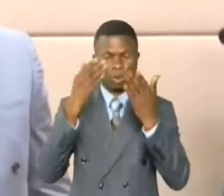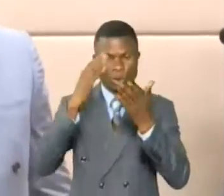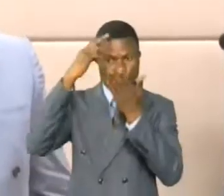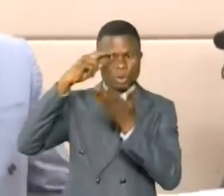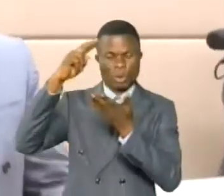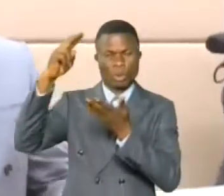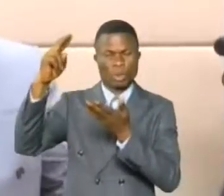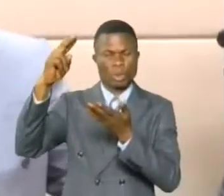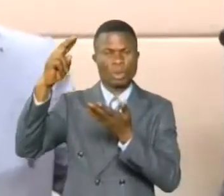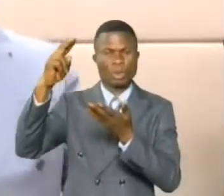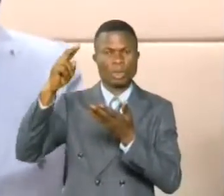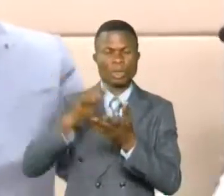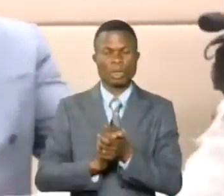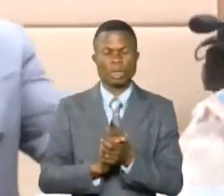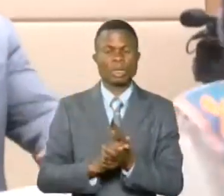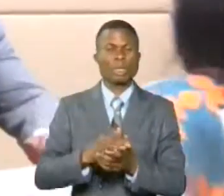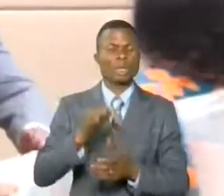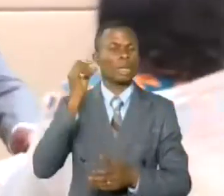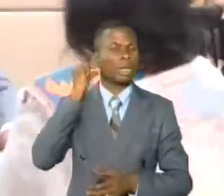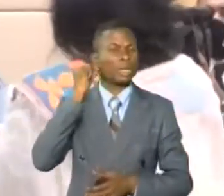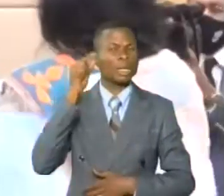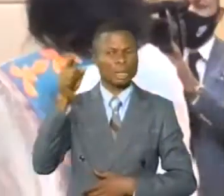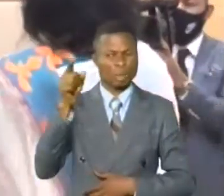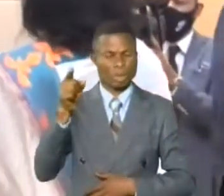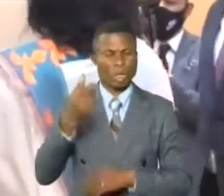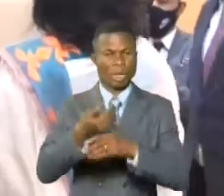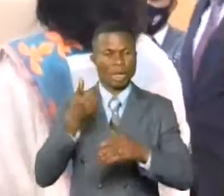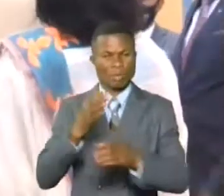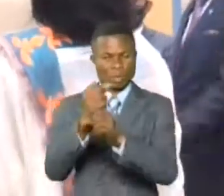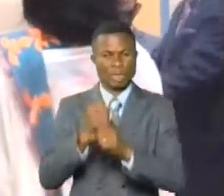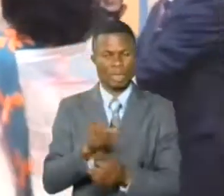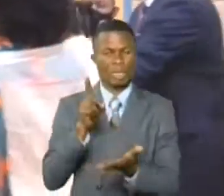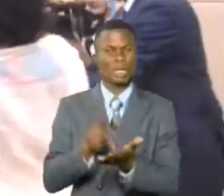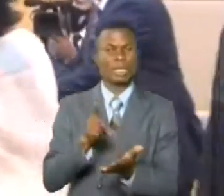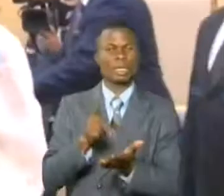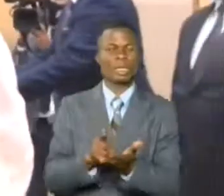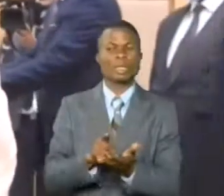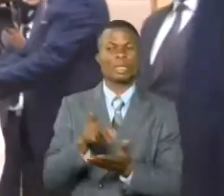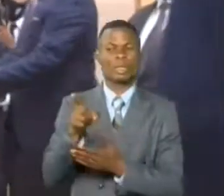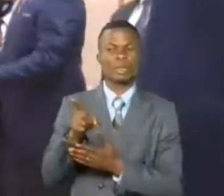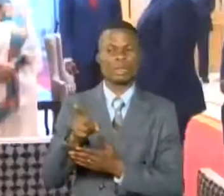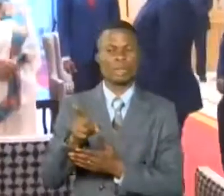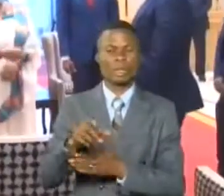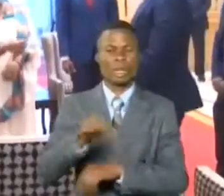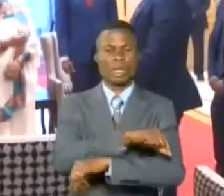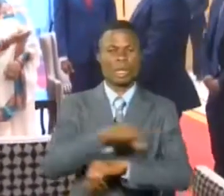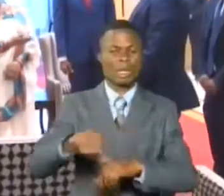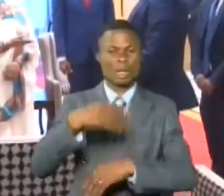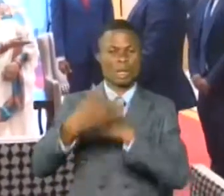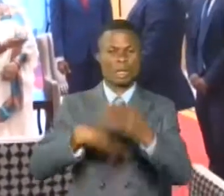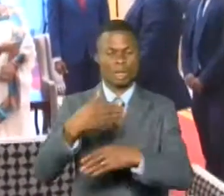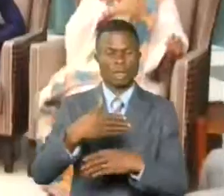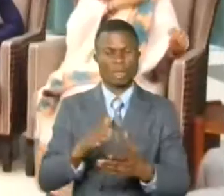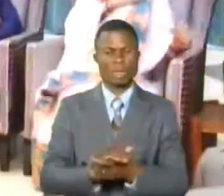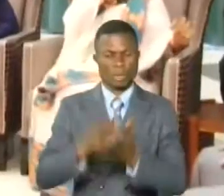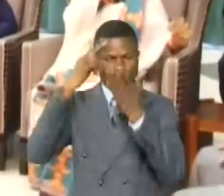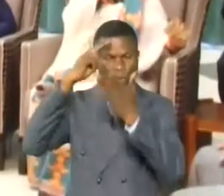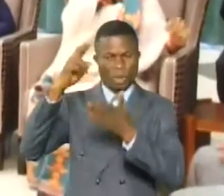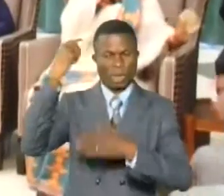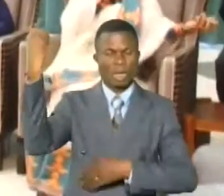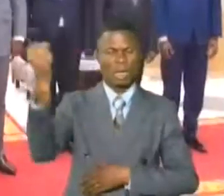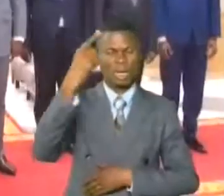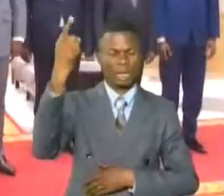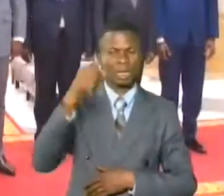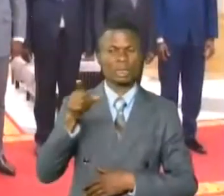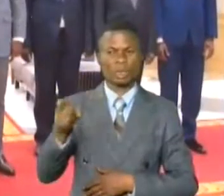à l'université d'Addis Abeba avant de décrocher le master en administration des affaires à l'université internationale de